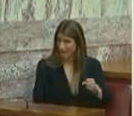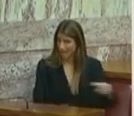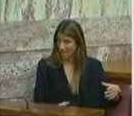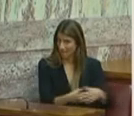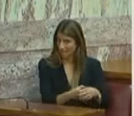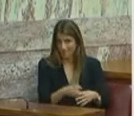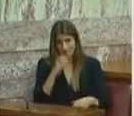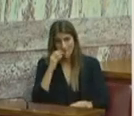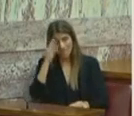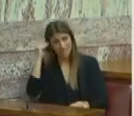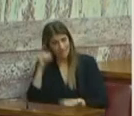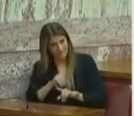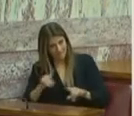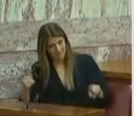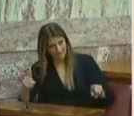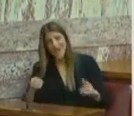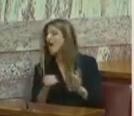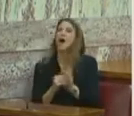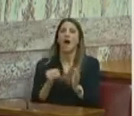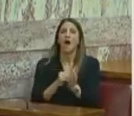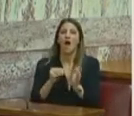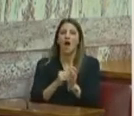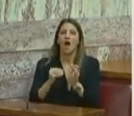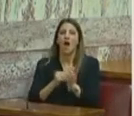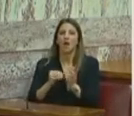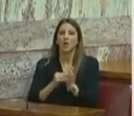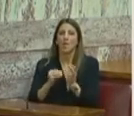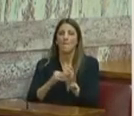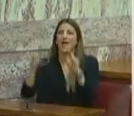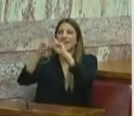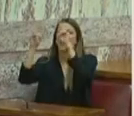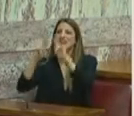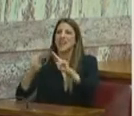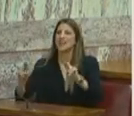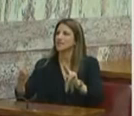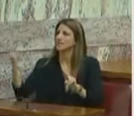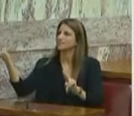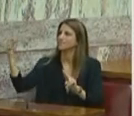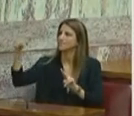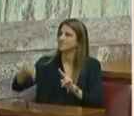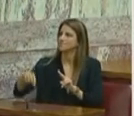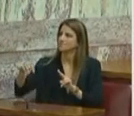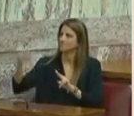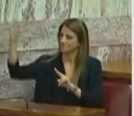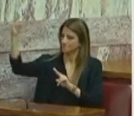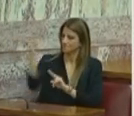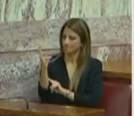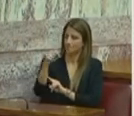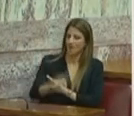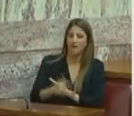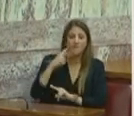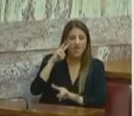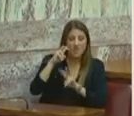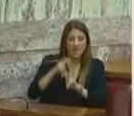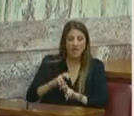ξεχνάμε ότι διεθνείς ελεκτές, οι οποίοι έχουν εξετάσει τη δημόσια διαφθορά στη